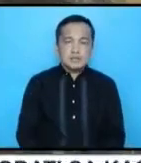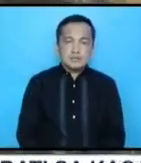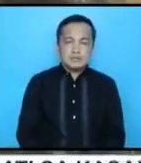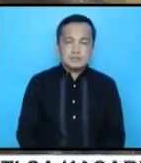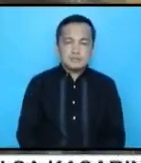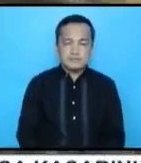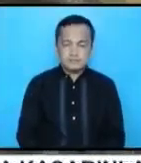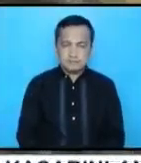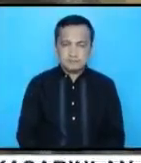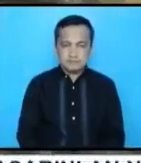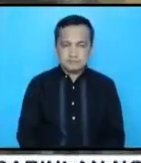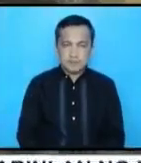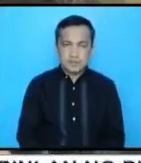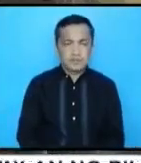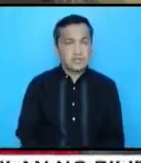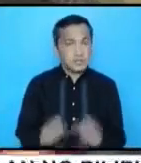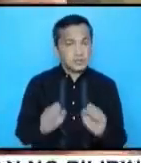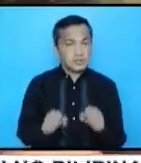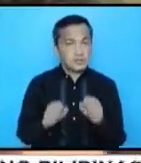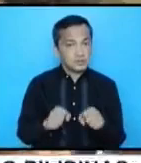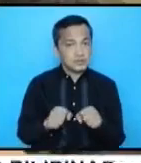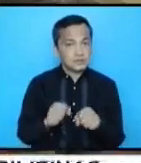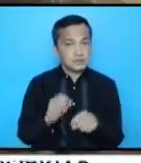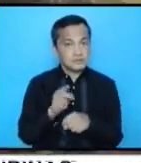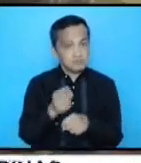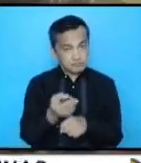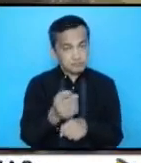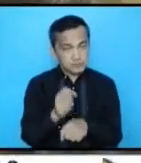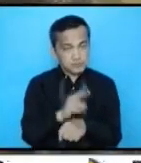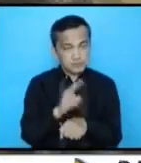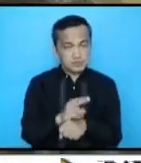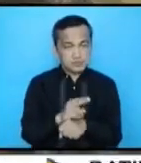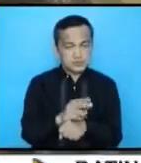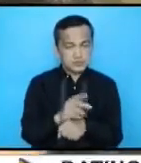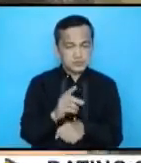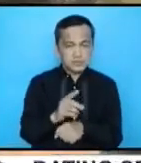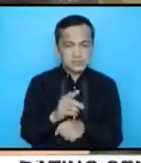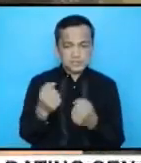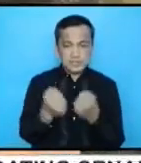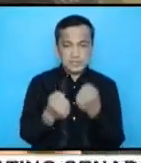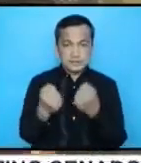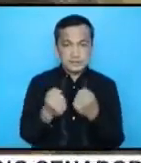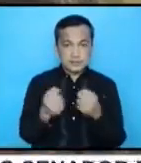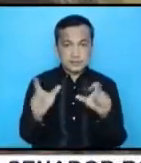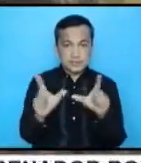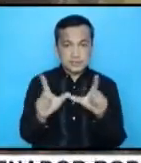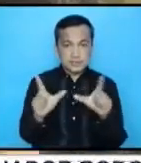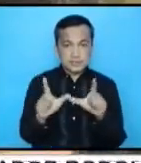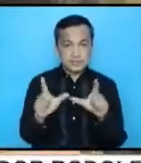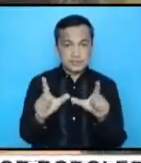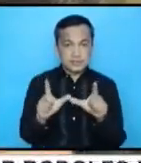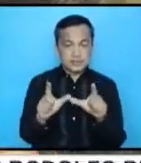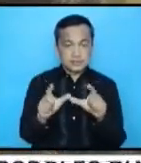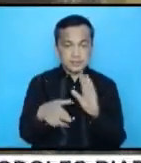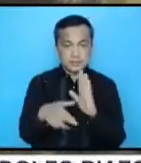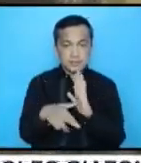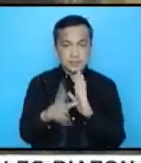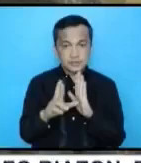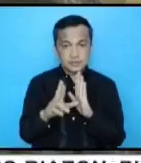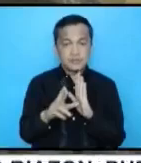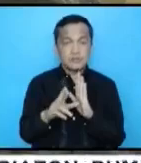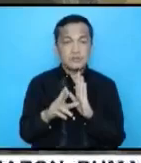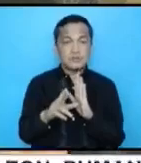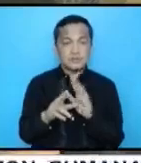Maaari ninyo rin pong magamit yung in ating driver's license, no? Pag kayo po ay magre-renew o mag-a-apply